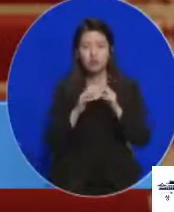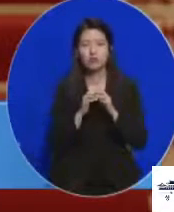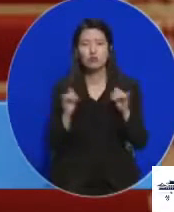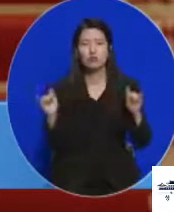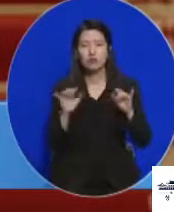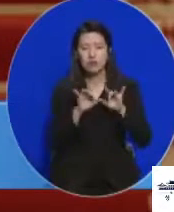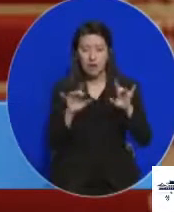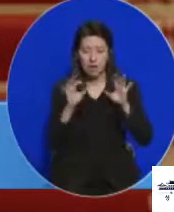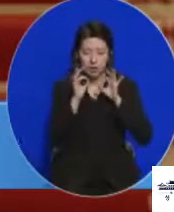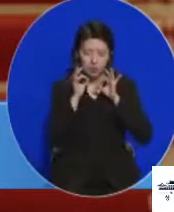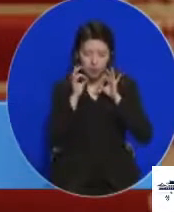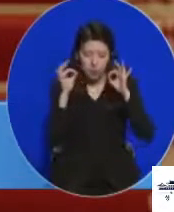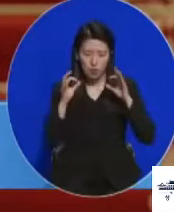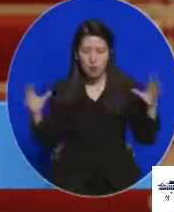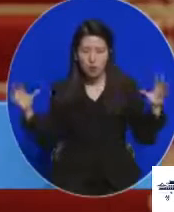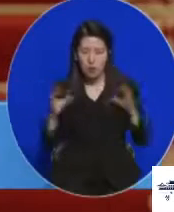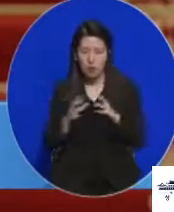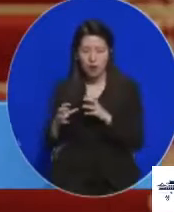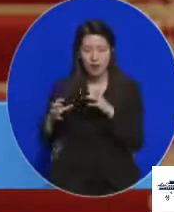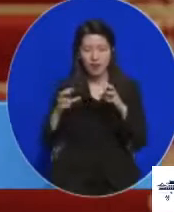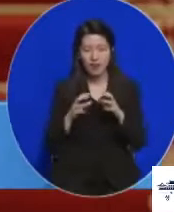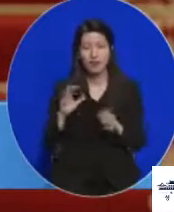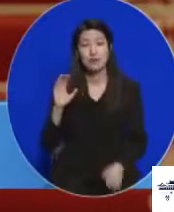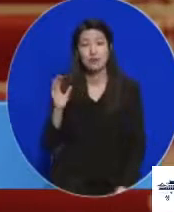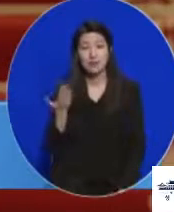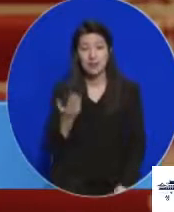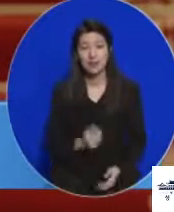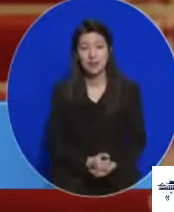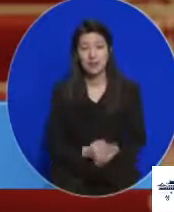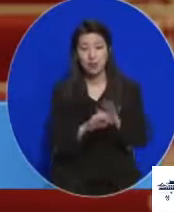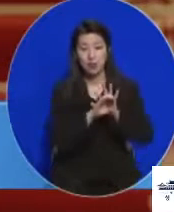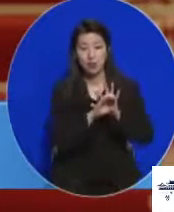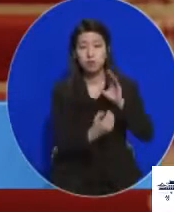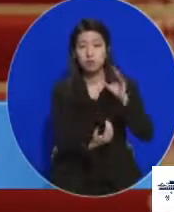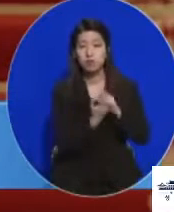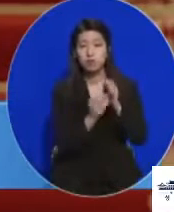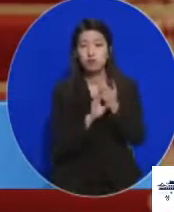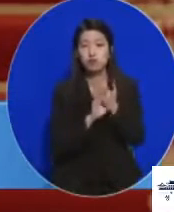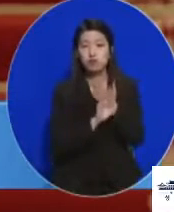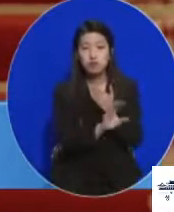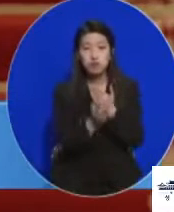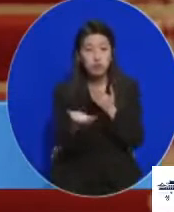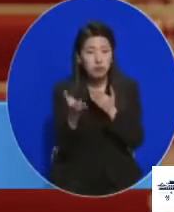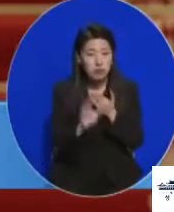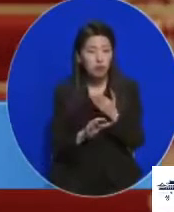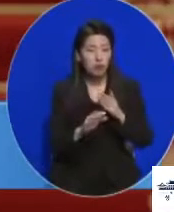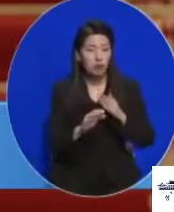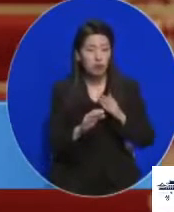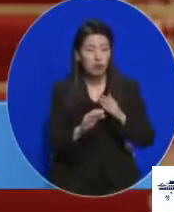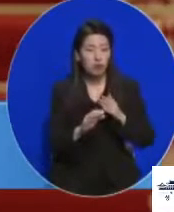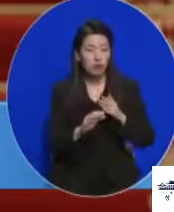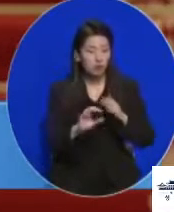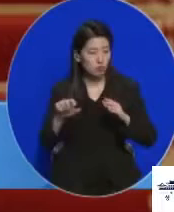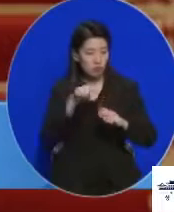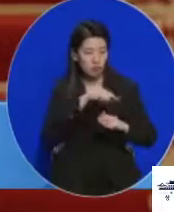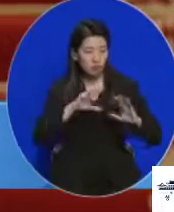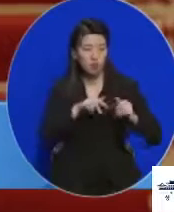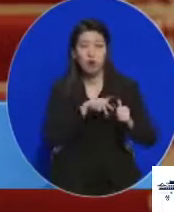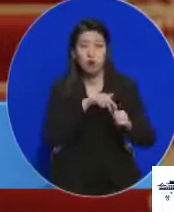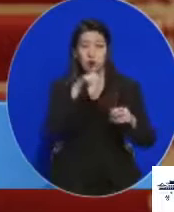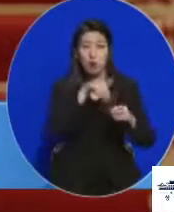세계 최초로 전국단위 선거와 입시를 칠원 했고 봉쇄 없이 확산을 최대한